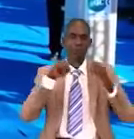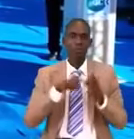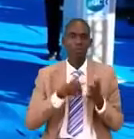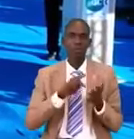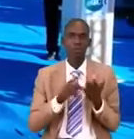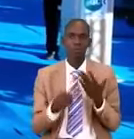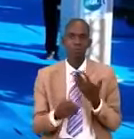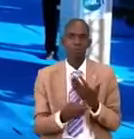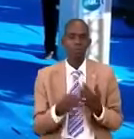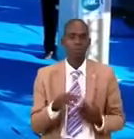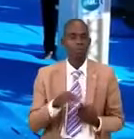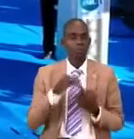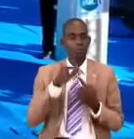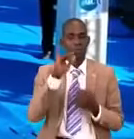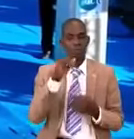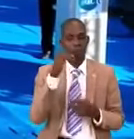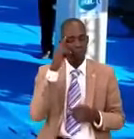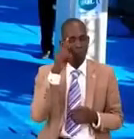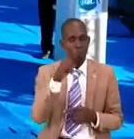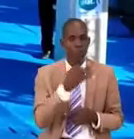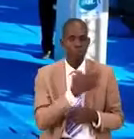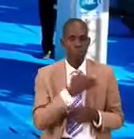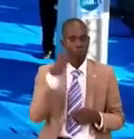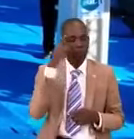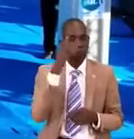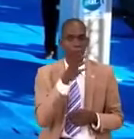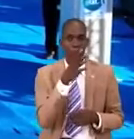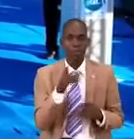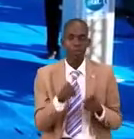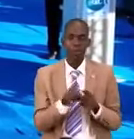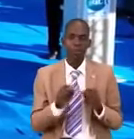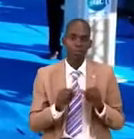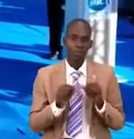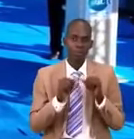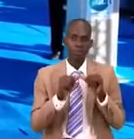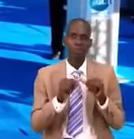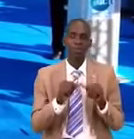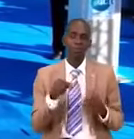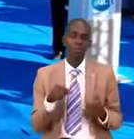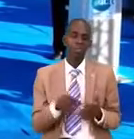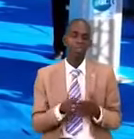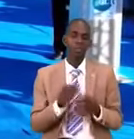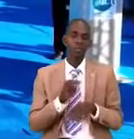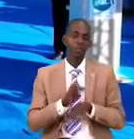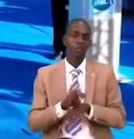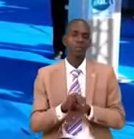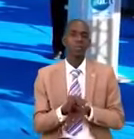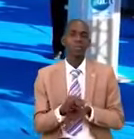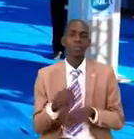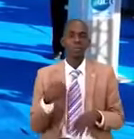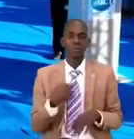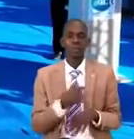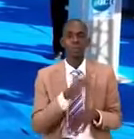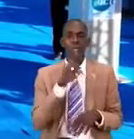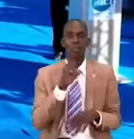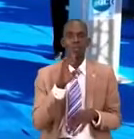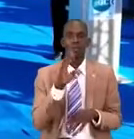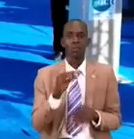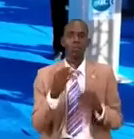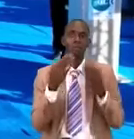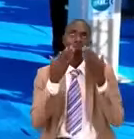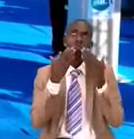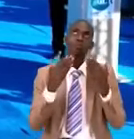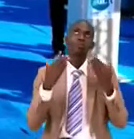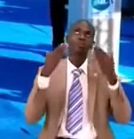continuez ce ministère nous sommes sur reconnaissance et nous sommes bénis de vous avoir je crois